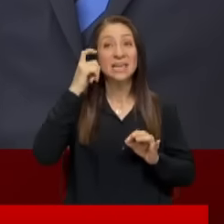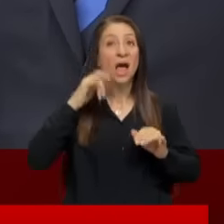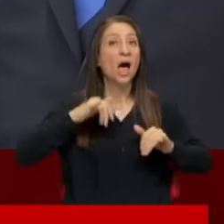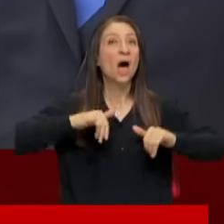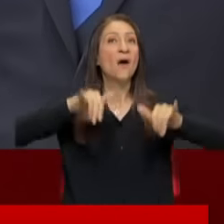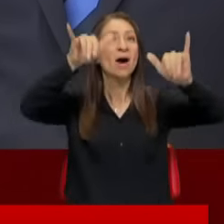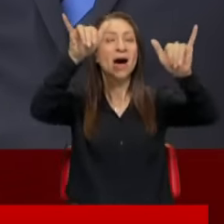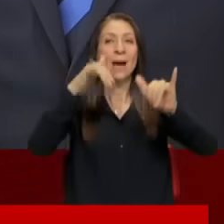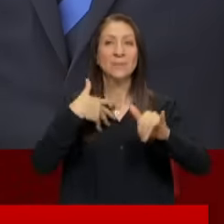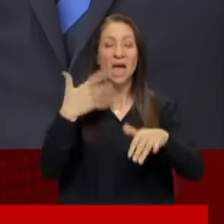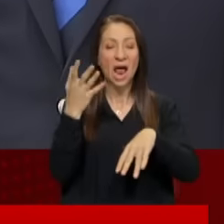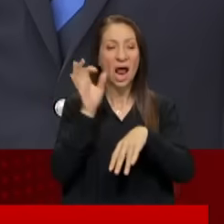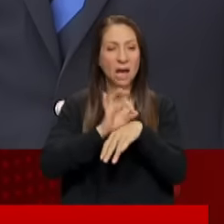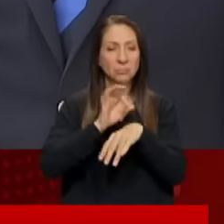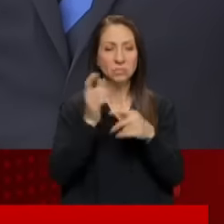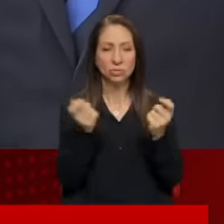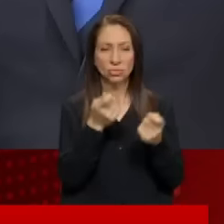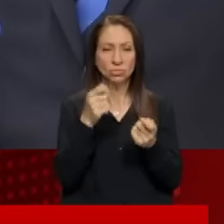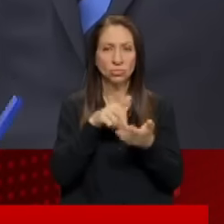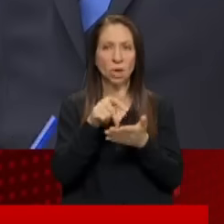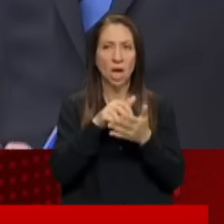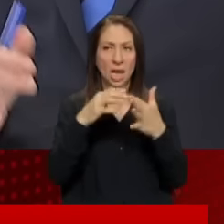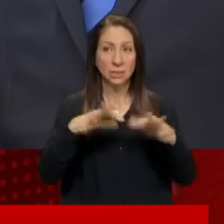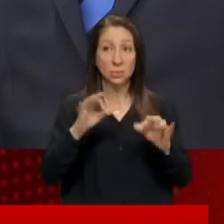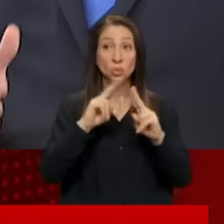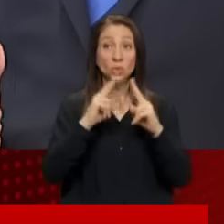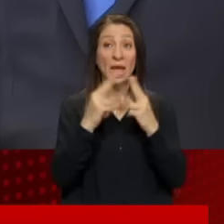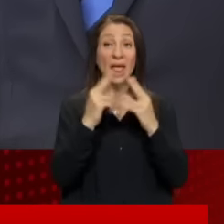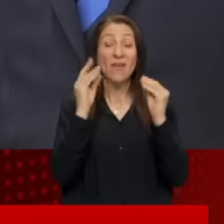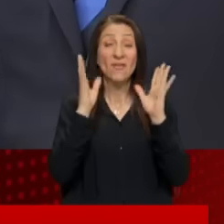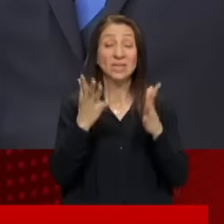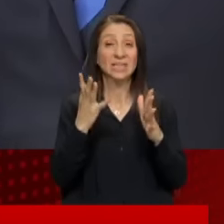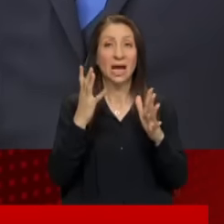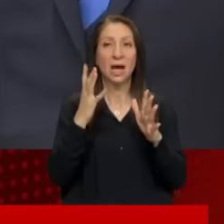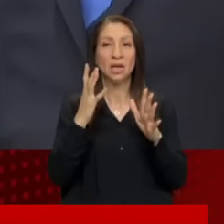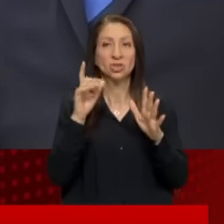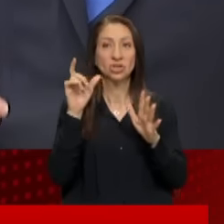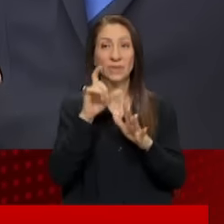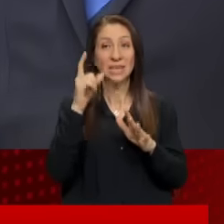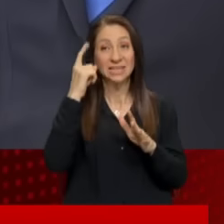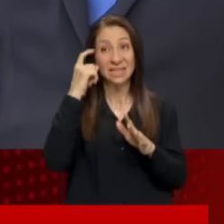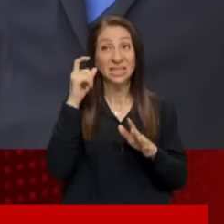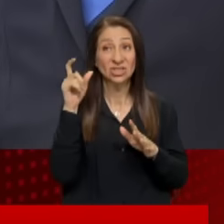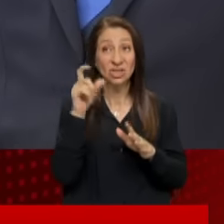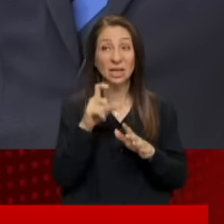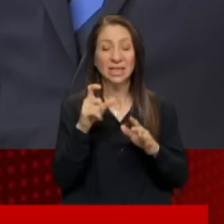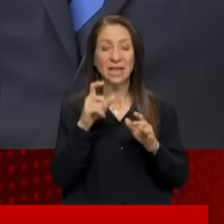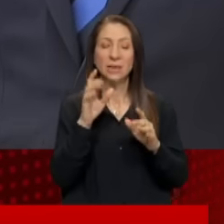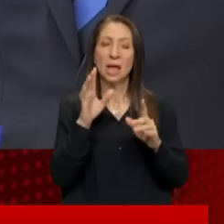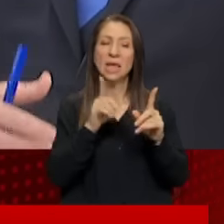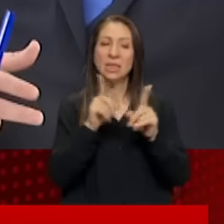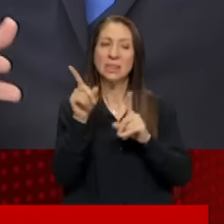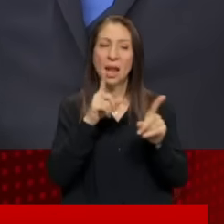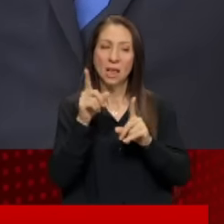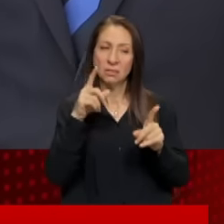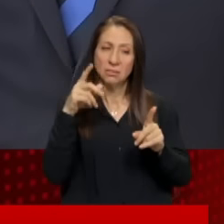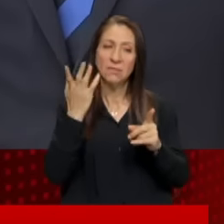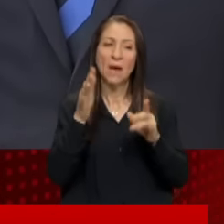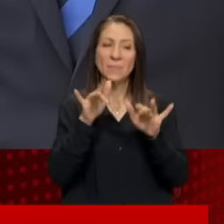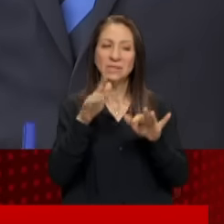biz her an bir harekata hazırız. Ama dünyanın en çok öngördüğü yanıt, İsrail'in yanıtı, siber saldırı ya da işte bir